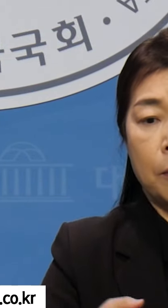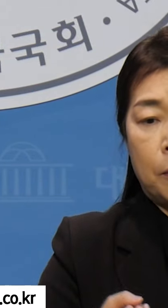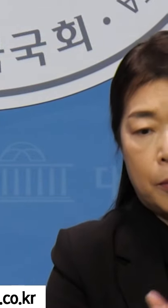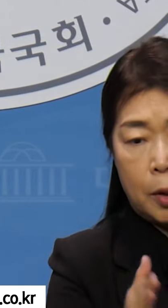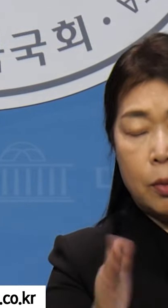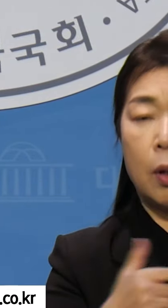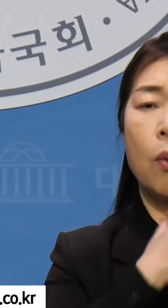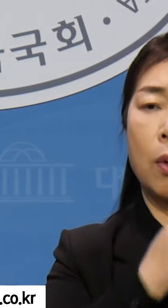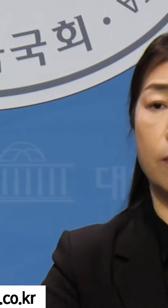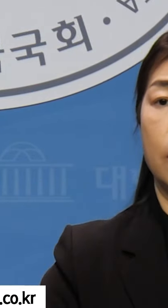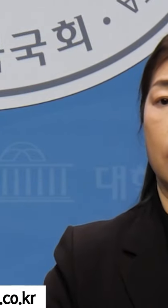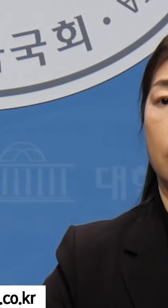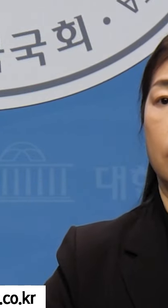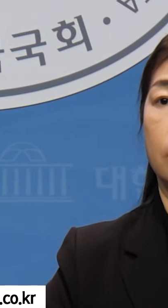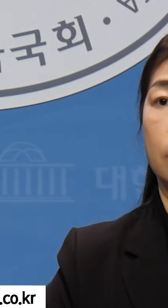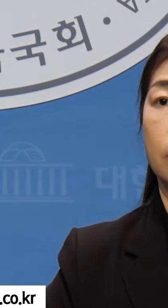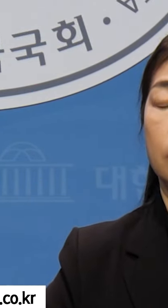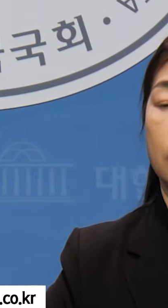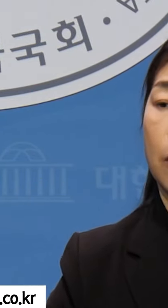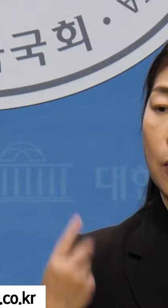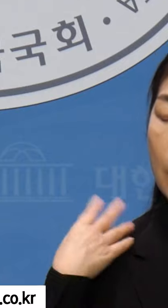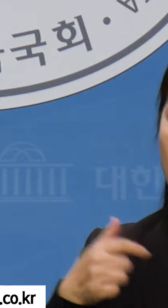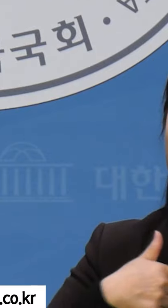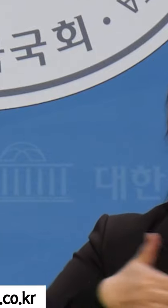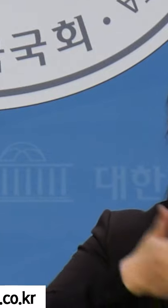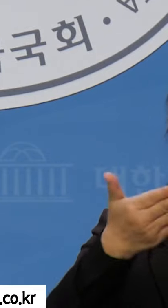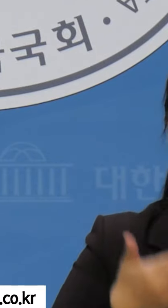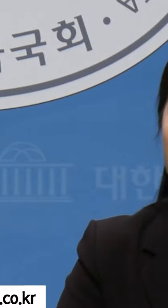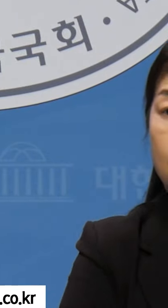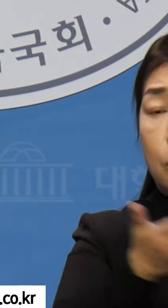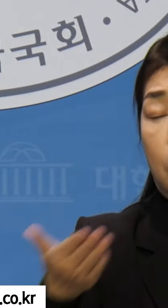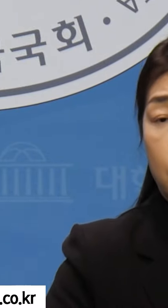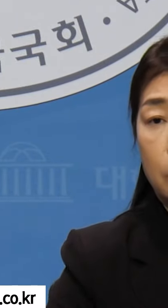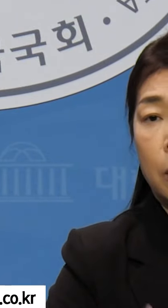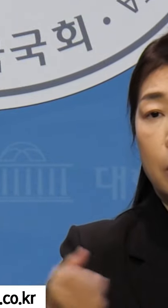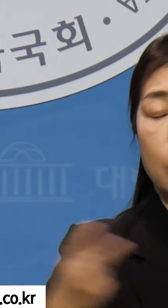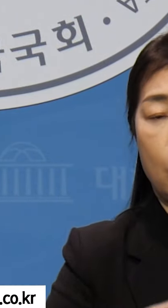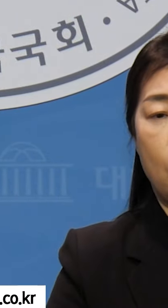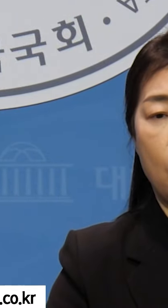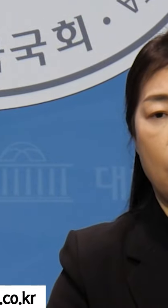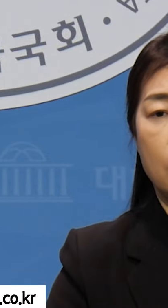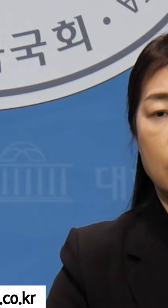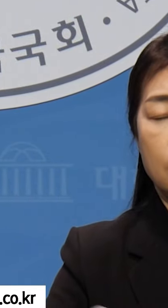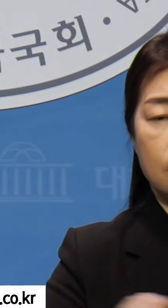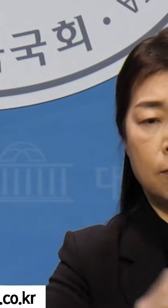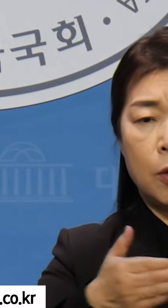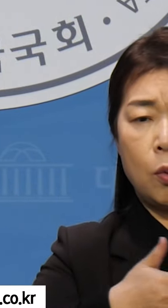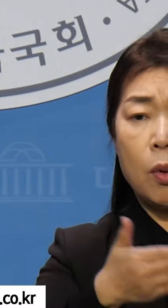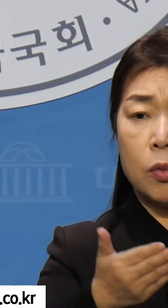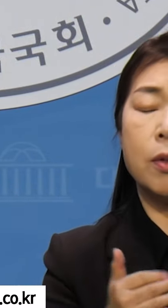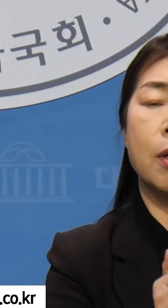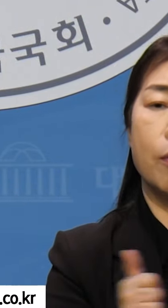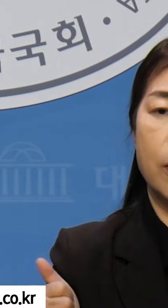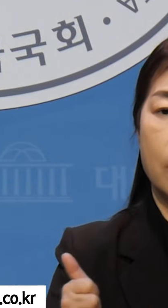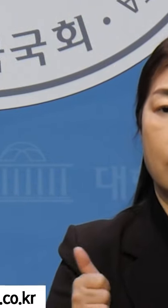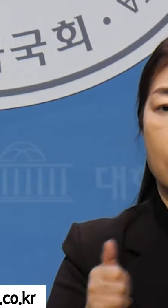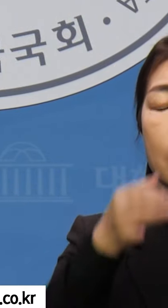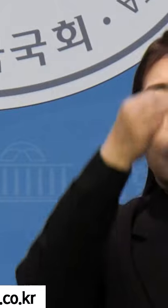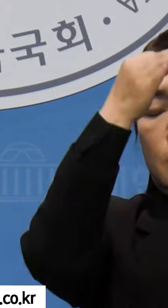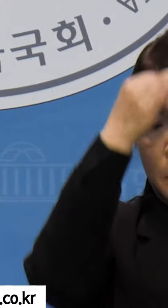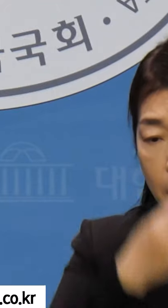좋겠습니다. 그동안 저를 지지해 주신 모든 분들과 캠프 식구들에게